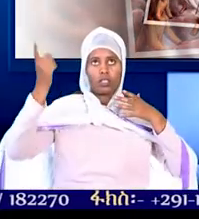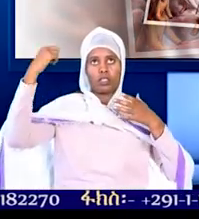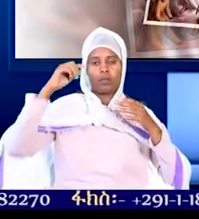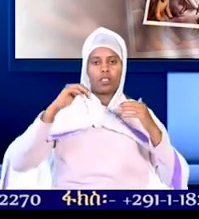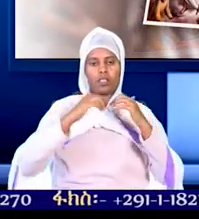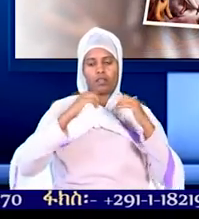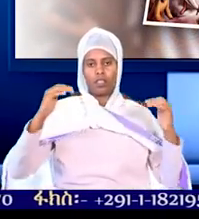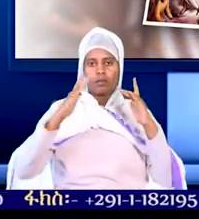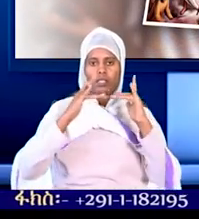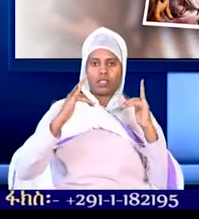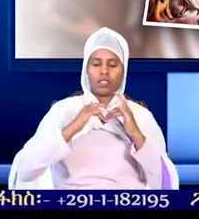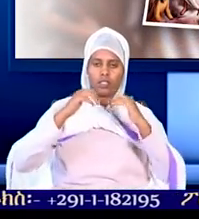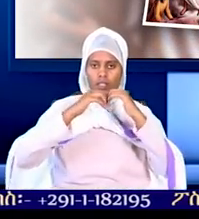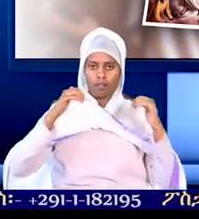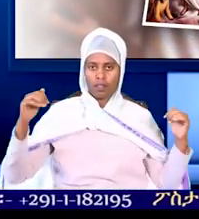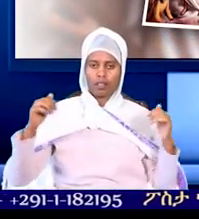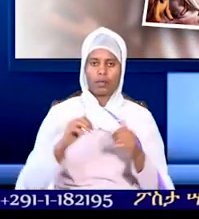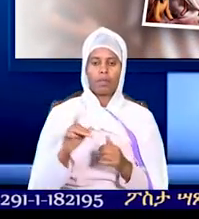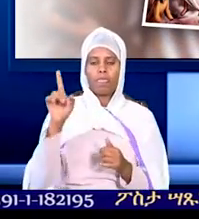ካብ ታቦት ኣምላኸይ ተፈልየ